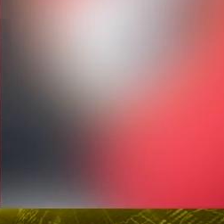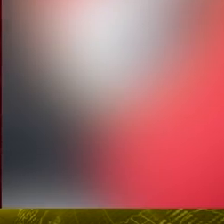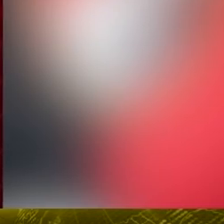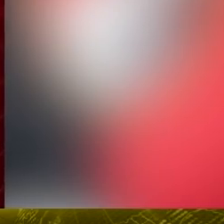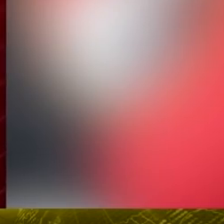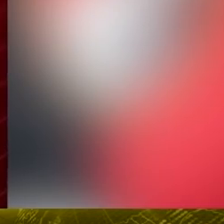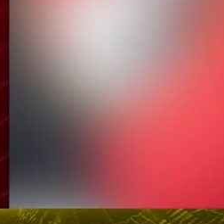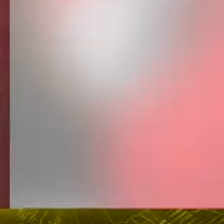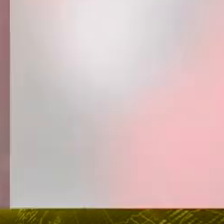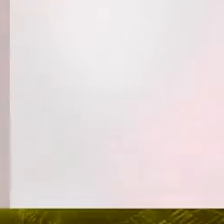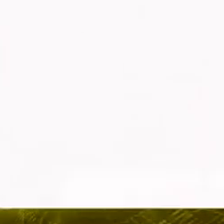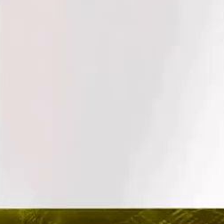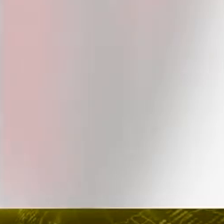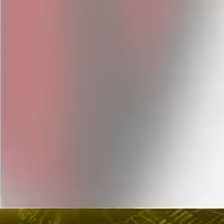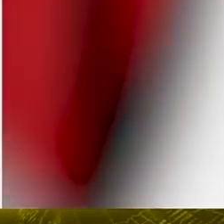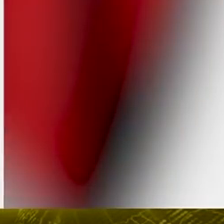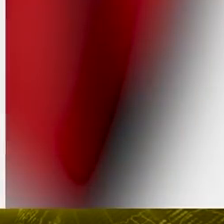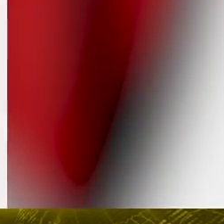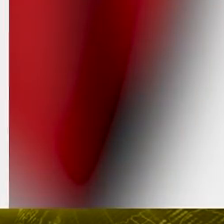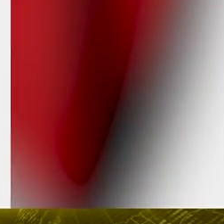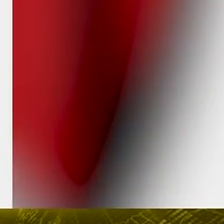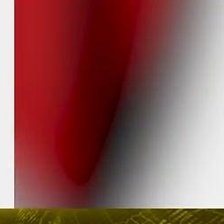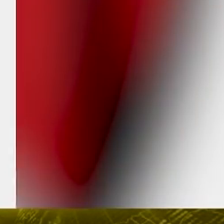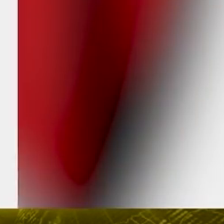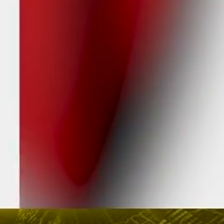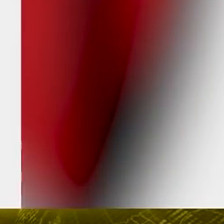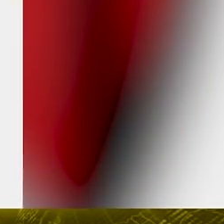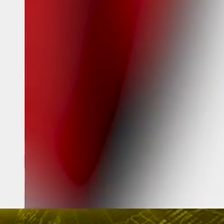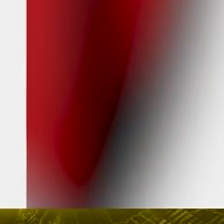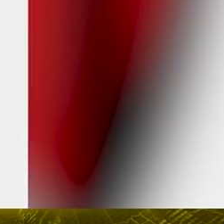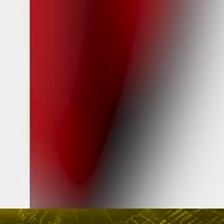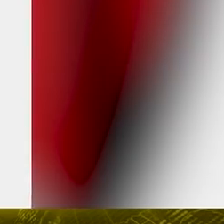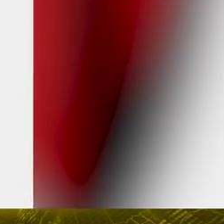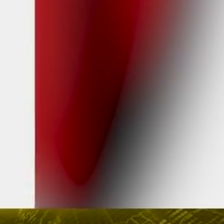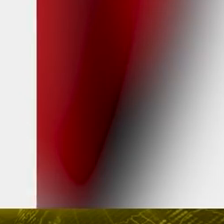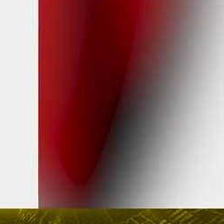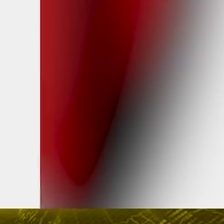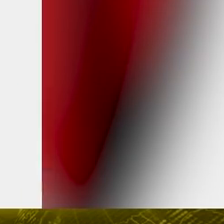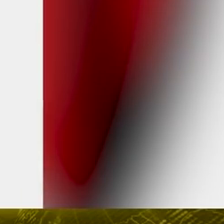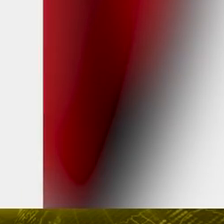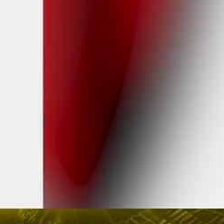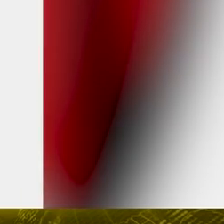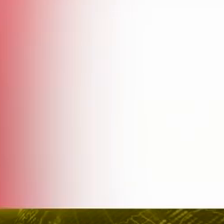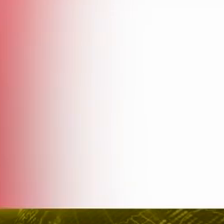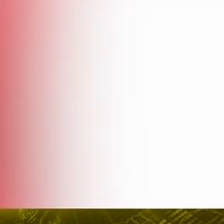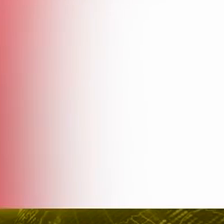زخونا حدش نقر تزيت فاتيرو ام سمنان شمون تنزيبو لماليا وديا صوت اكم التكايد تقليس للم